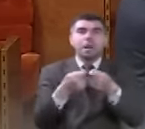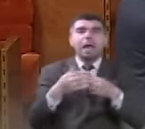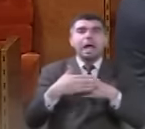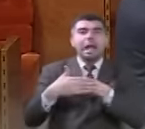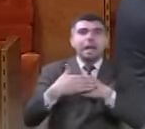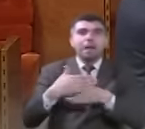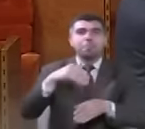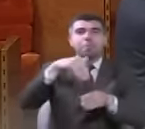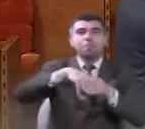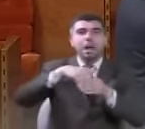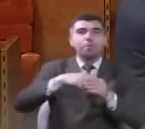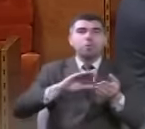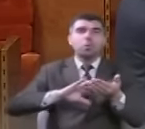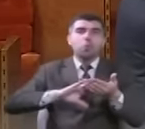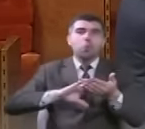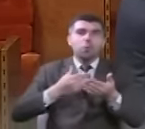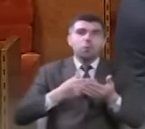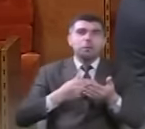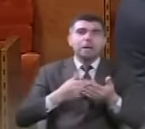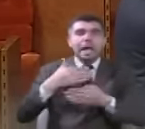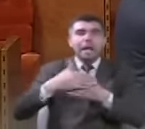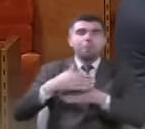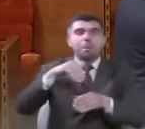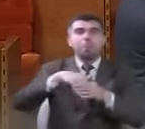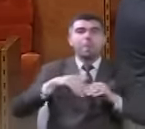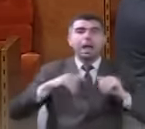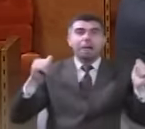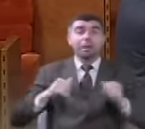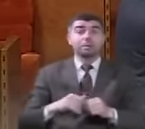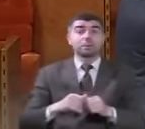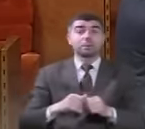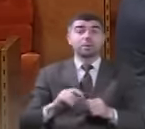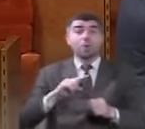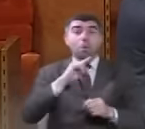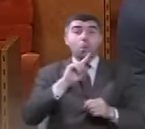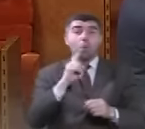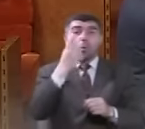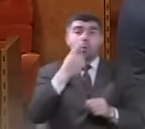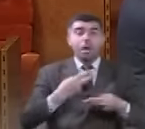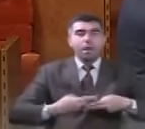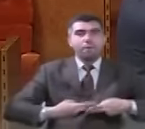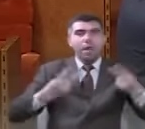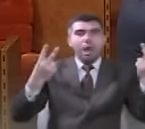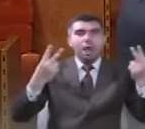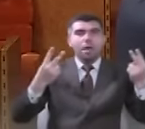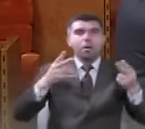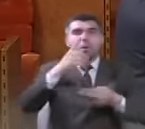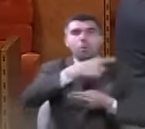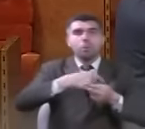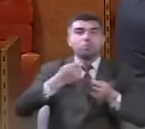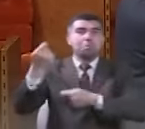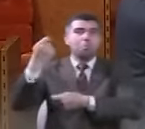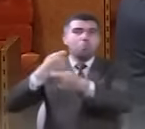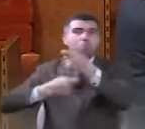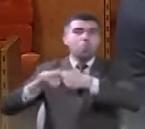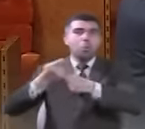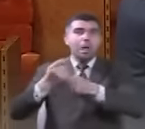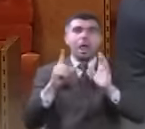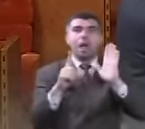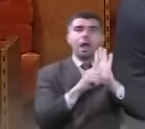نجيبوا المقترح ديالو للبرلمان، هو ان هذه المنطقه تفتح على الاستثمار بالحفاظ على الحقوق ديال